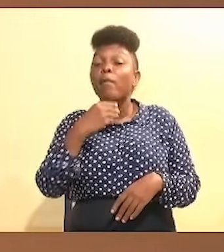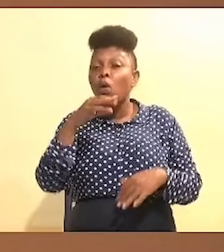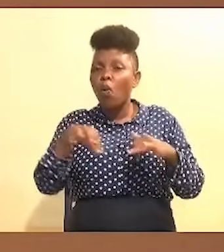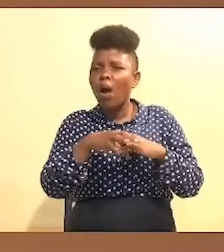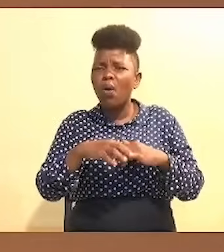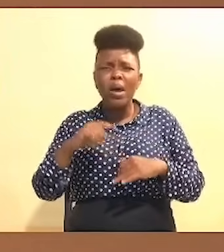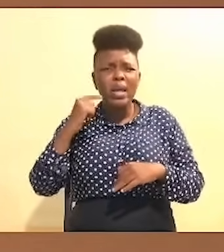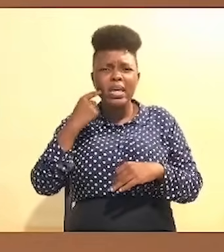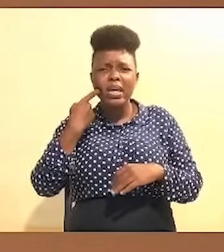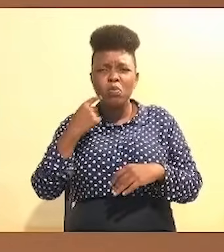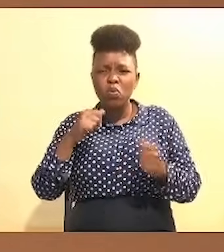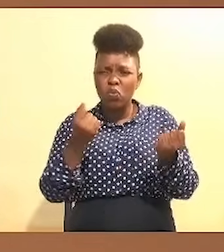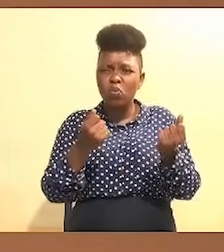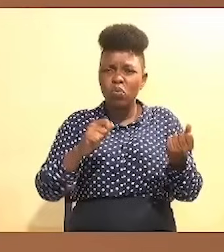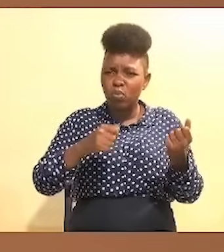utapigwa shoti.